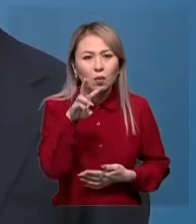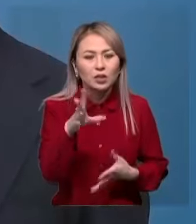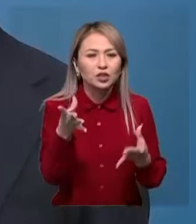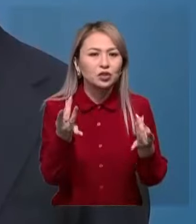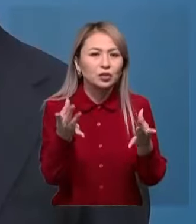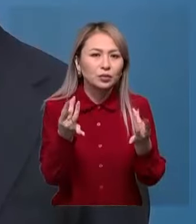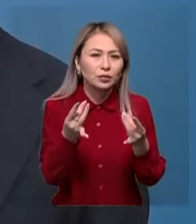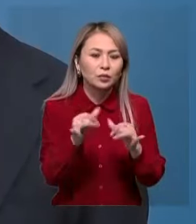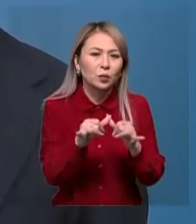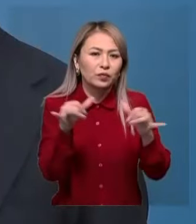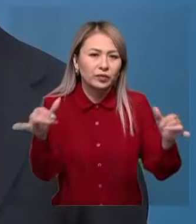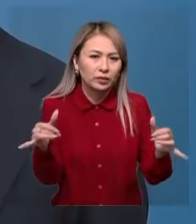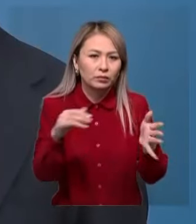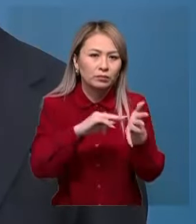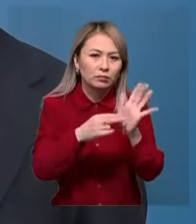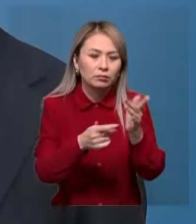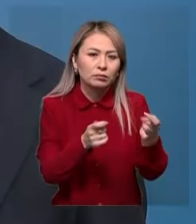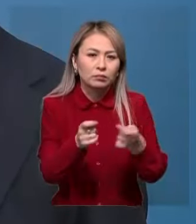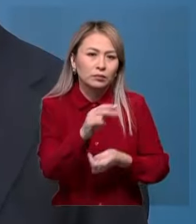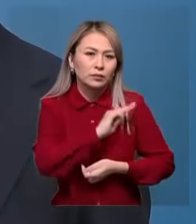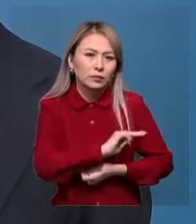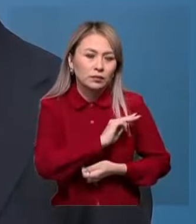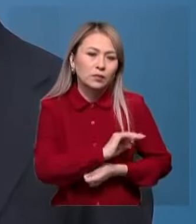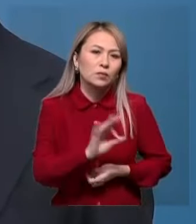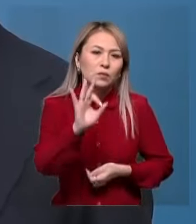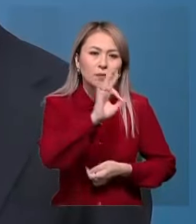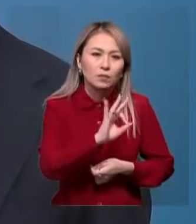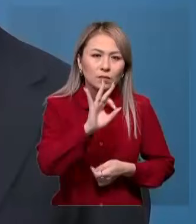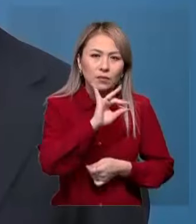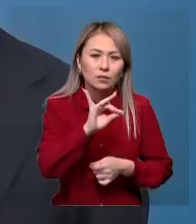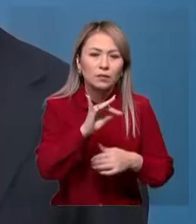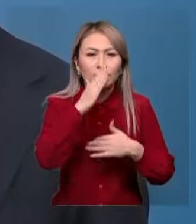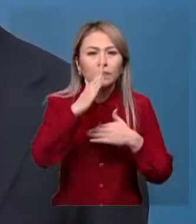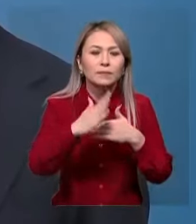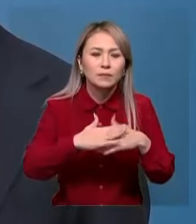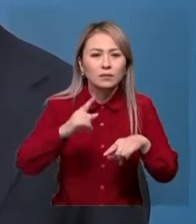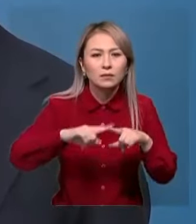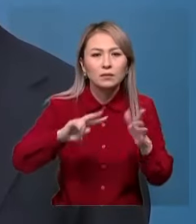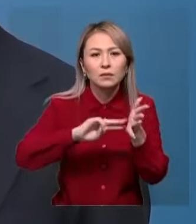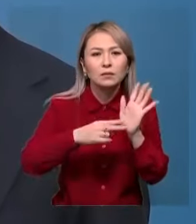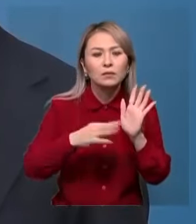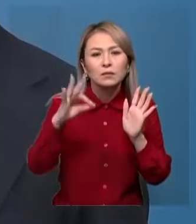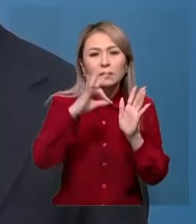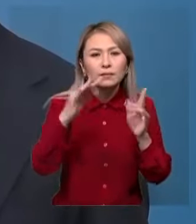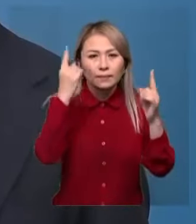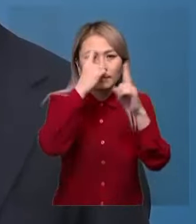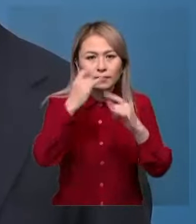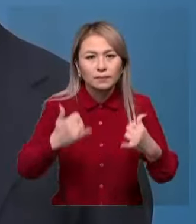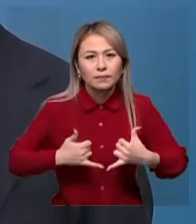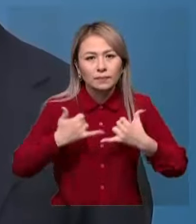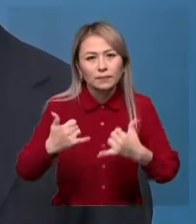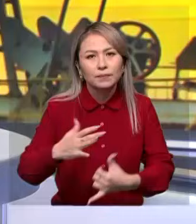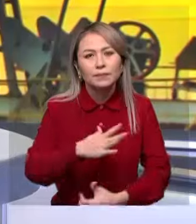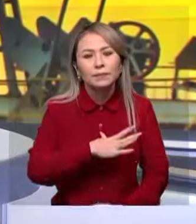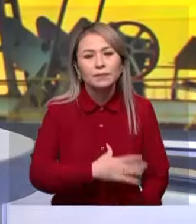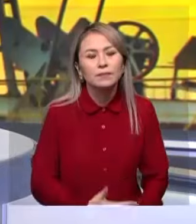шикізат базасын ұлғайту жөніндегі атқарылып жатқан жұмыстарды және де алдымызға қойған жоспарлар туралы мәлімет бердім.